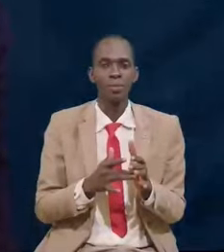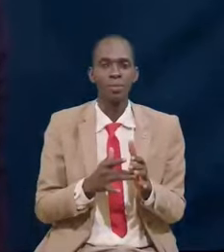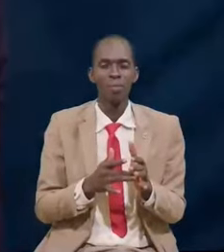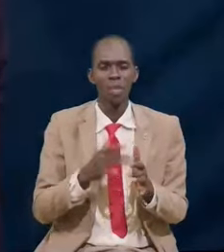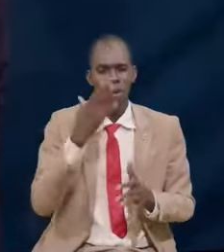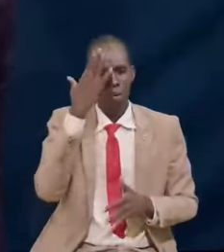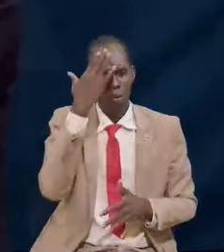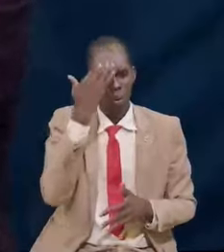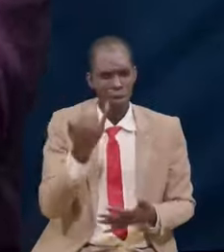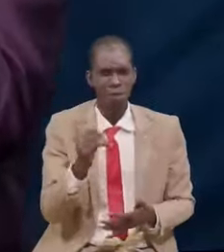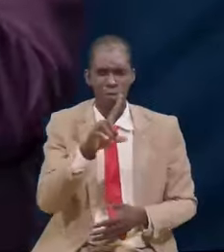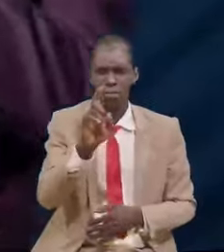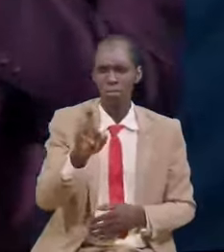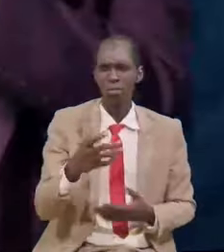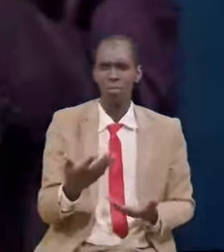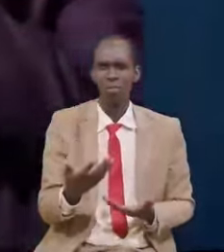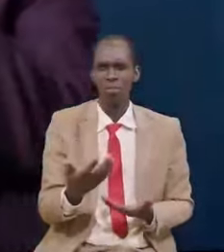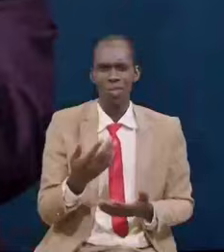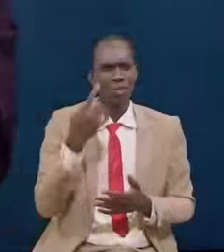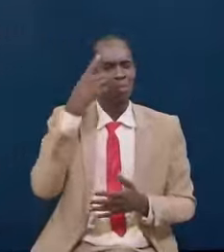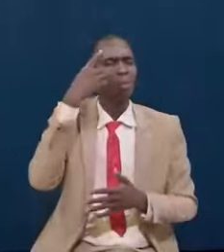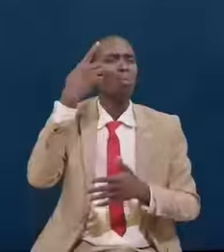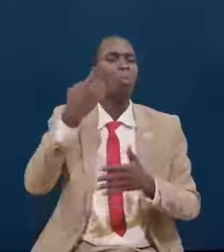Pourquoi? Pour quel but?